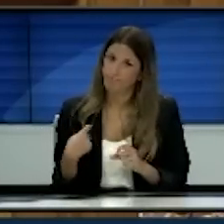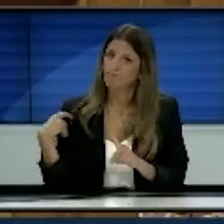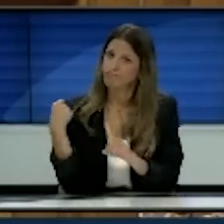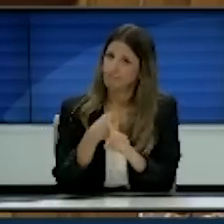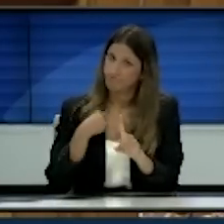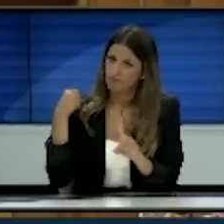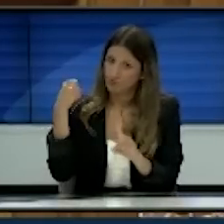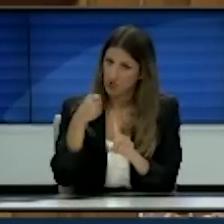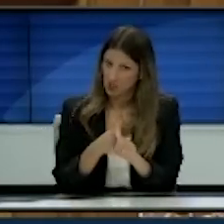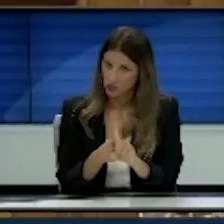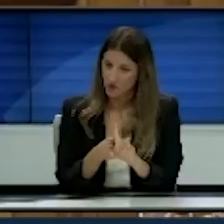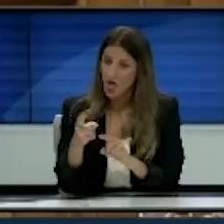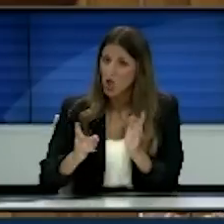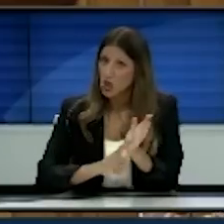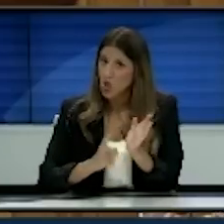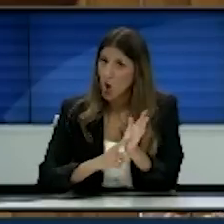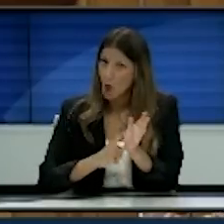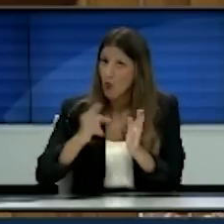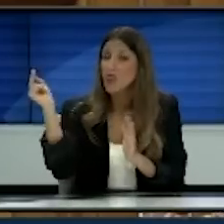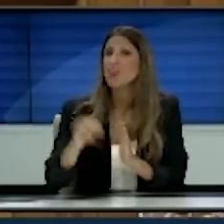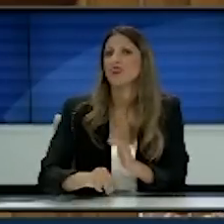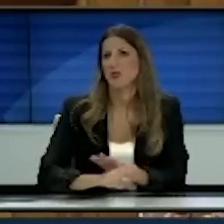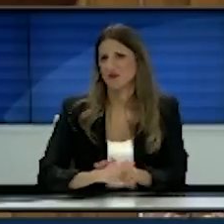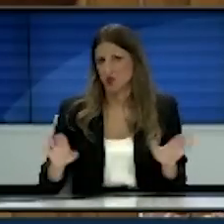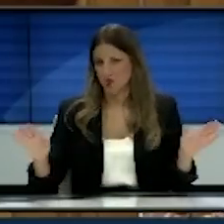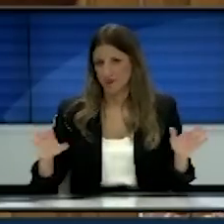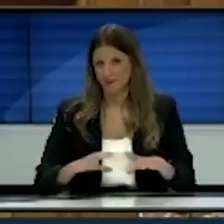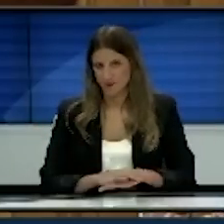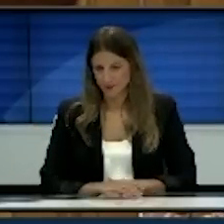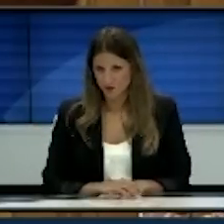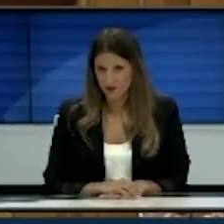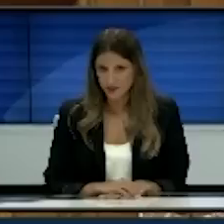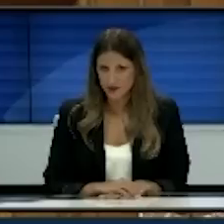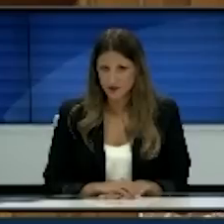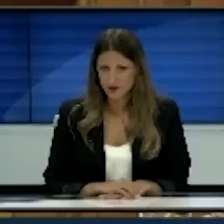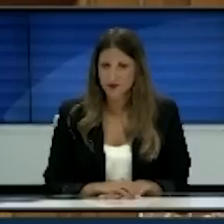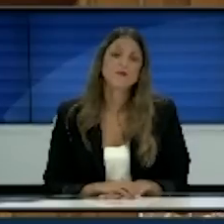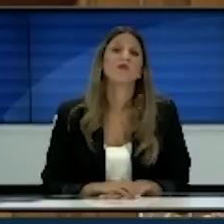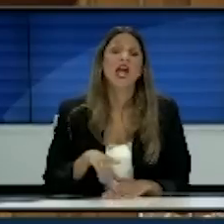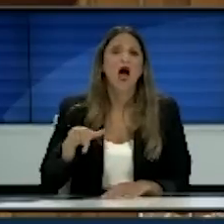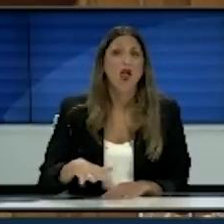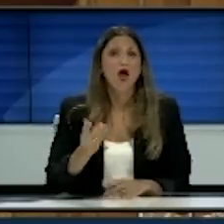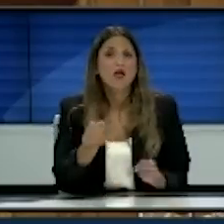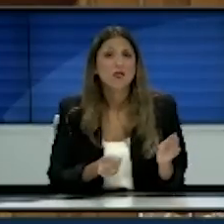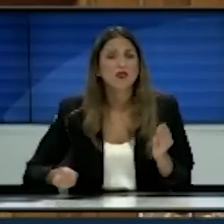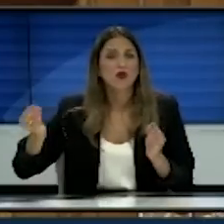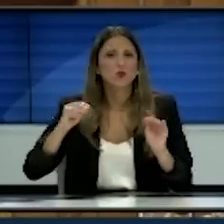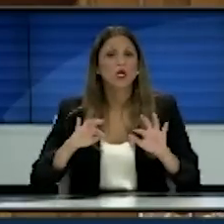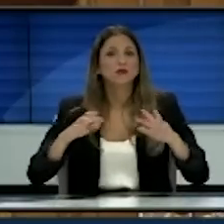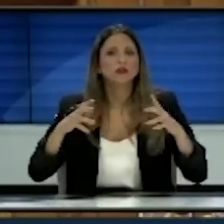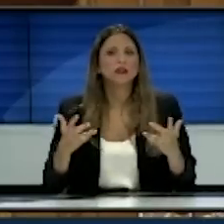στα χαρτιά αν τελικά περάσει με τις αθροί πλειοψηφία σας. Εκεί όμως που το απογειώνεται είναι